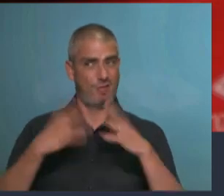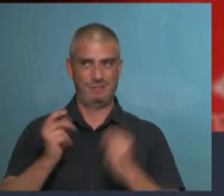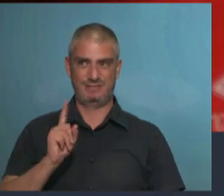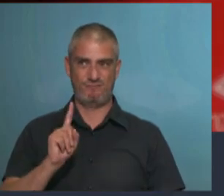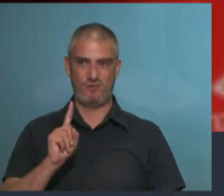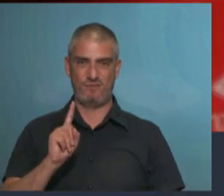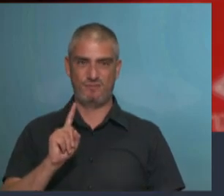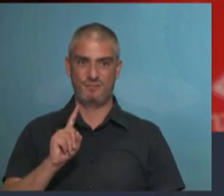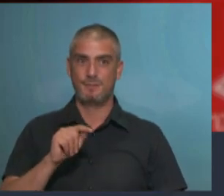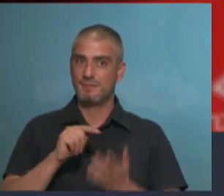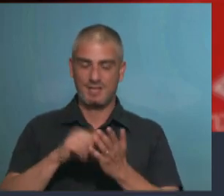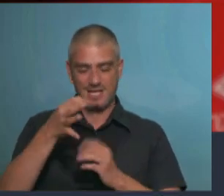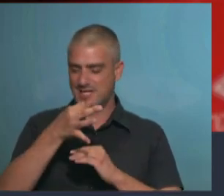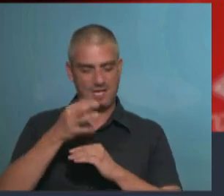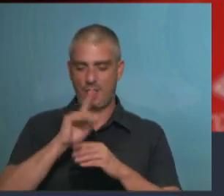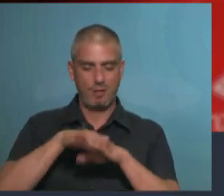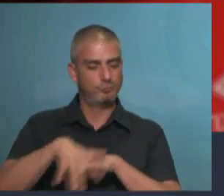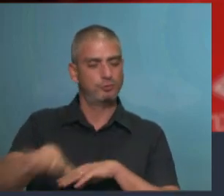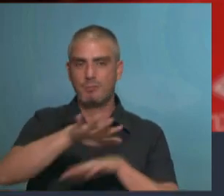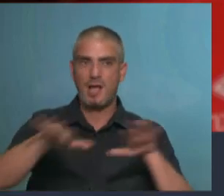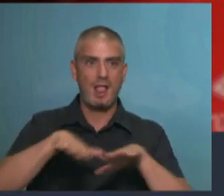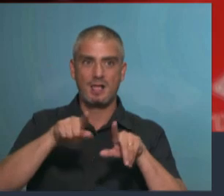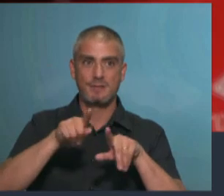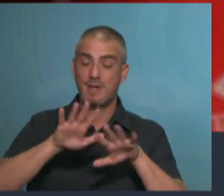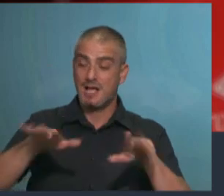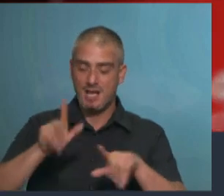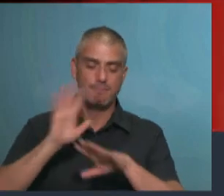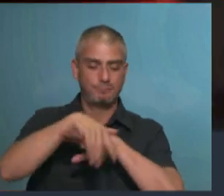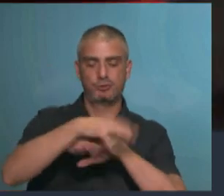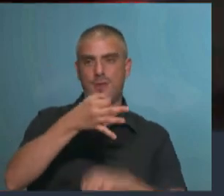זה שהאי לא משפיע על האוקיינוס, האוקיינוס משפיע על האי. כי